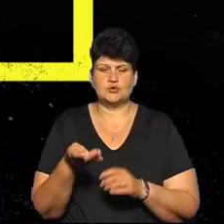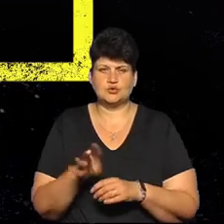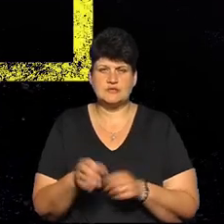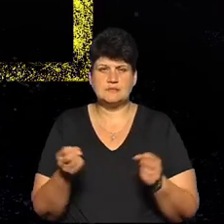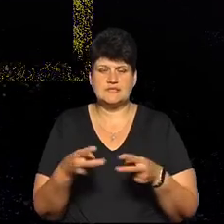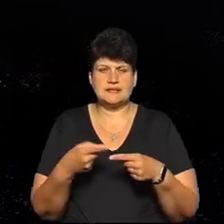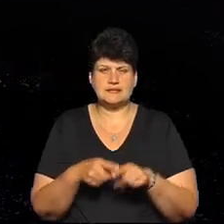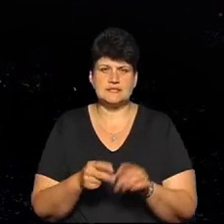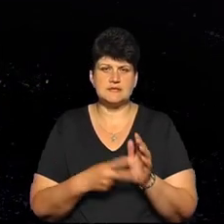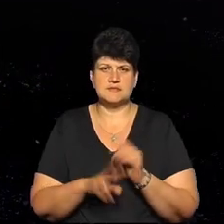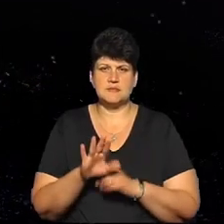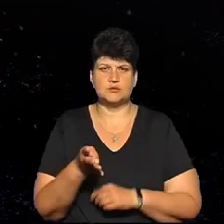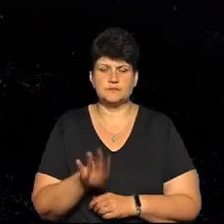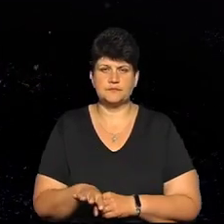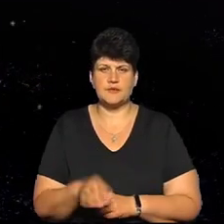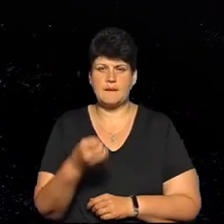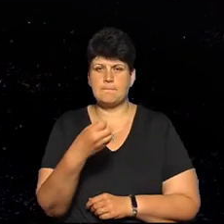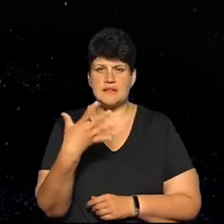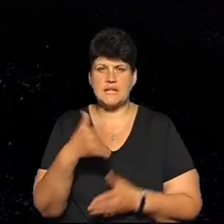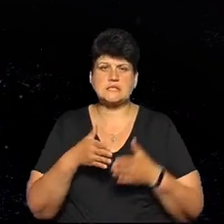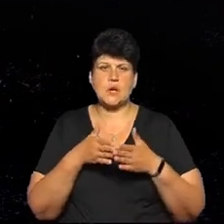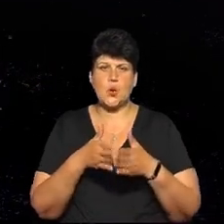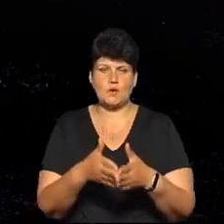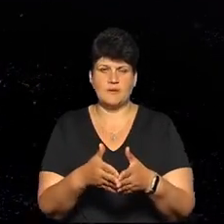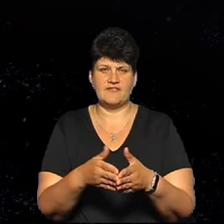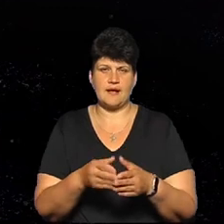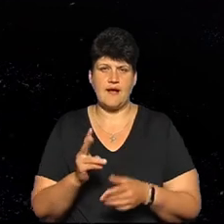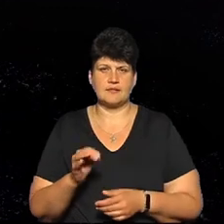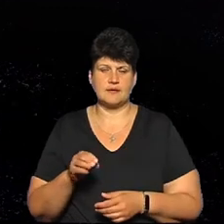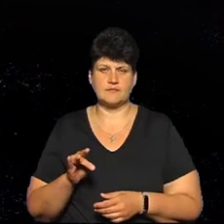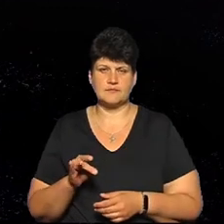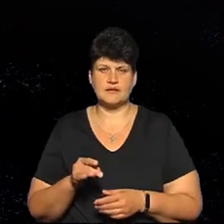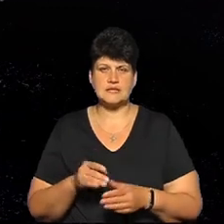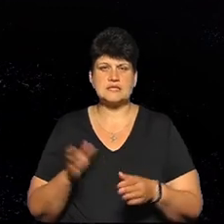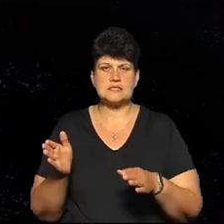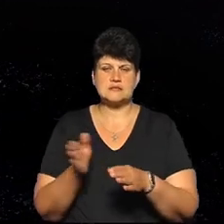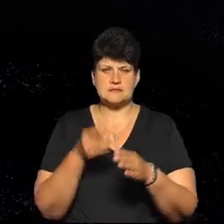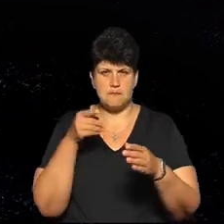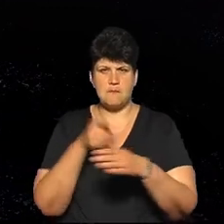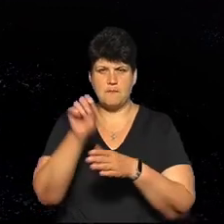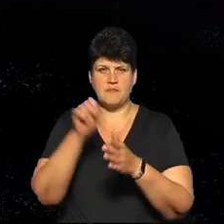75 одиниць. 15 кораблів та катерів. Збито